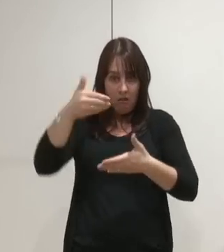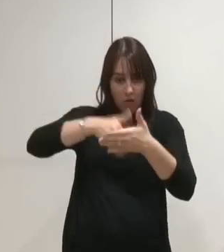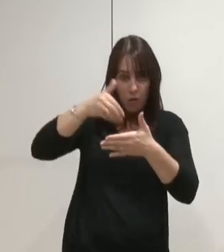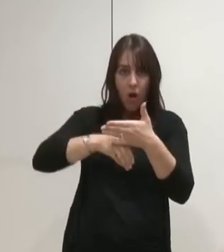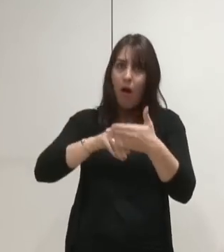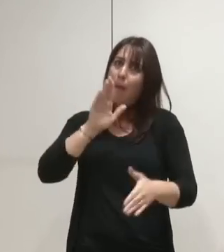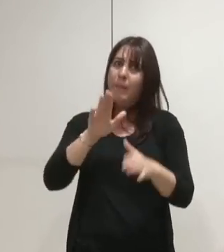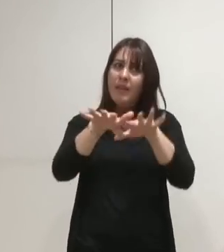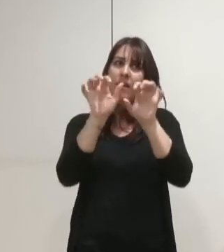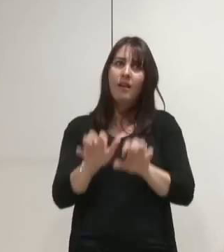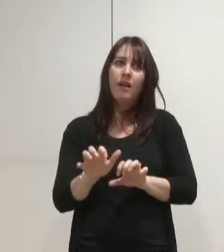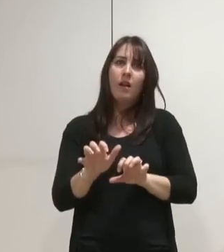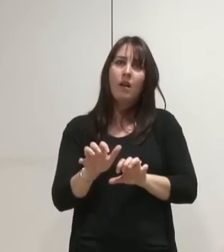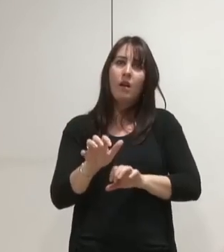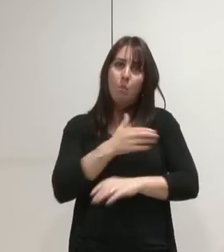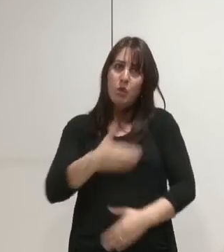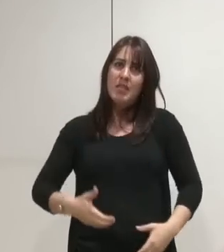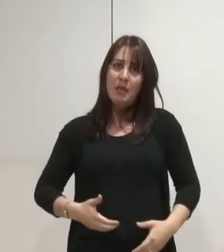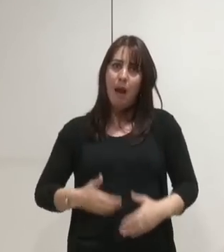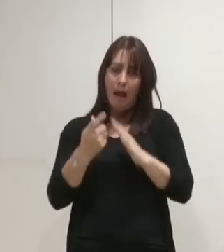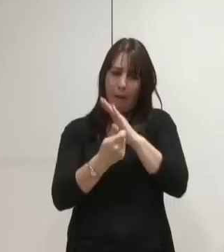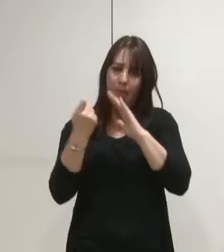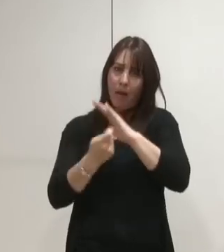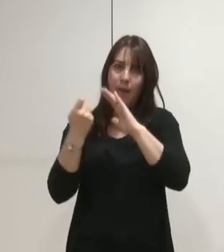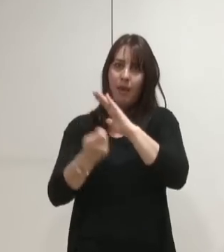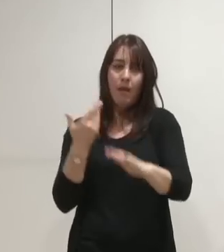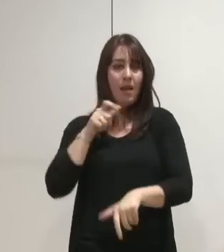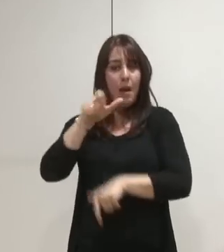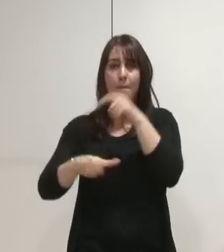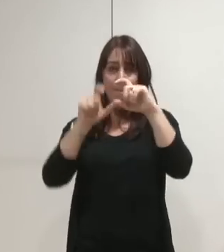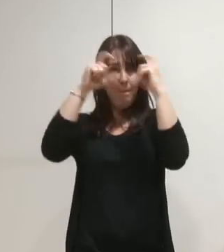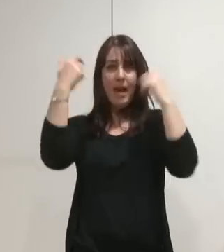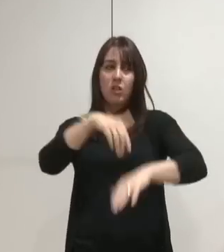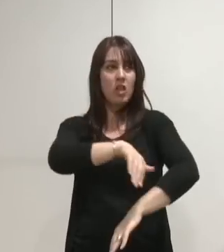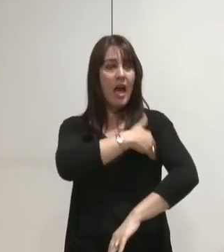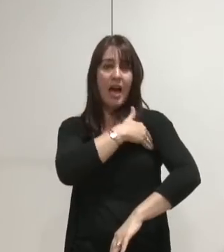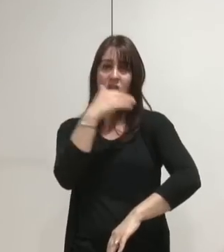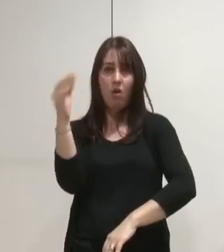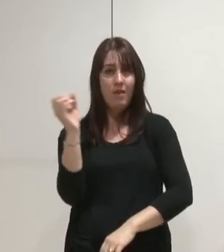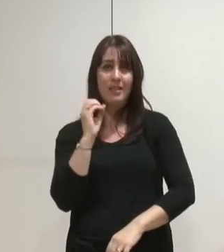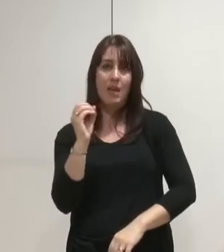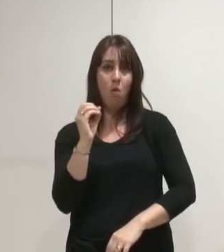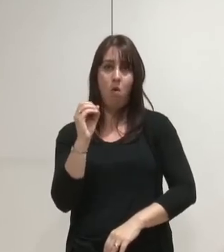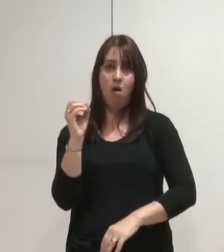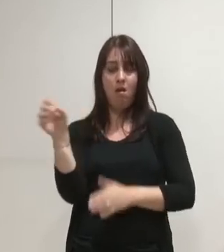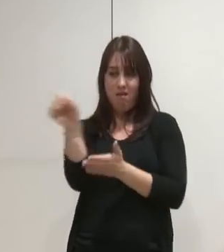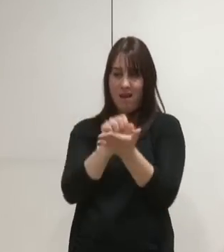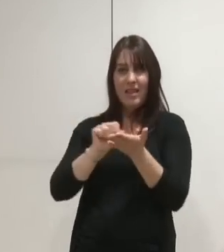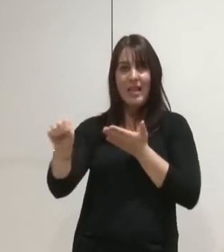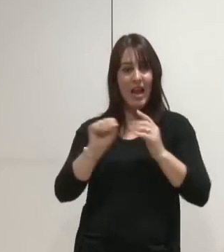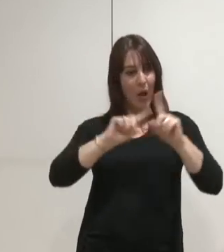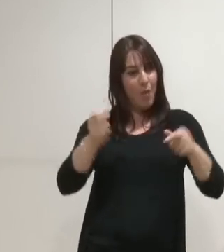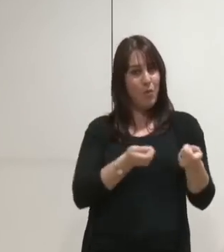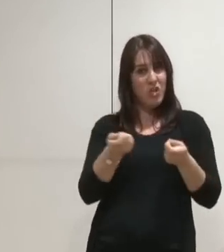l'administration municipale qui nous le dit aucun agent aucun agent ne sera payé directement sur le budget de la